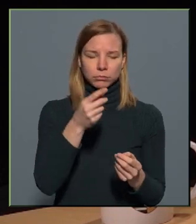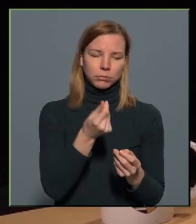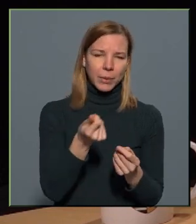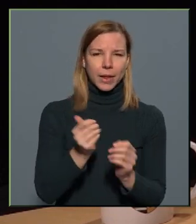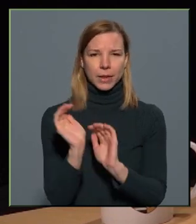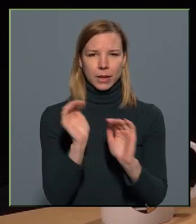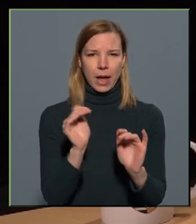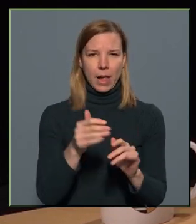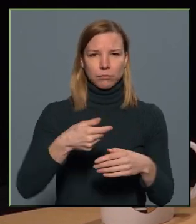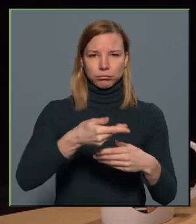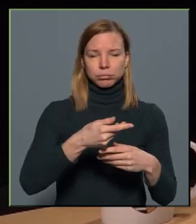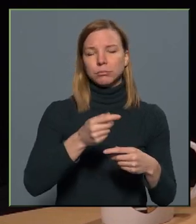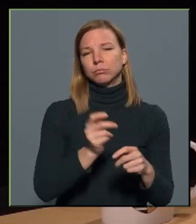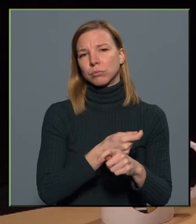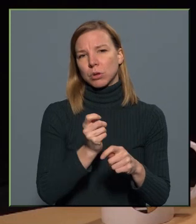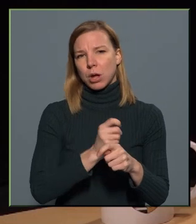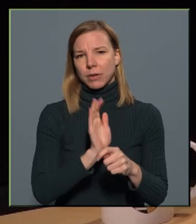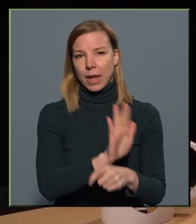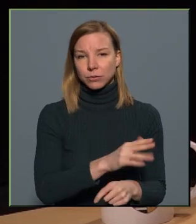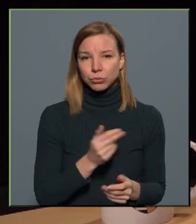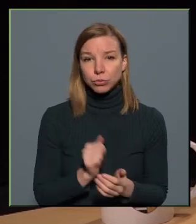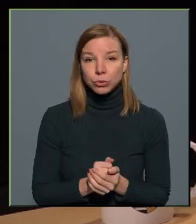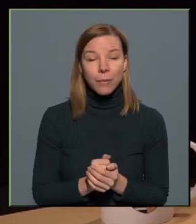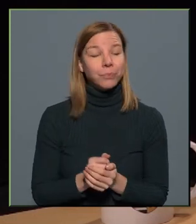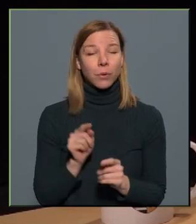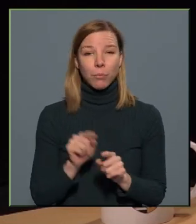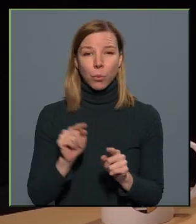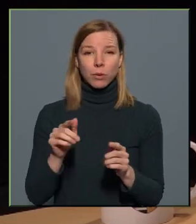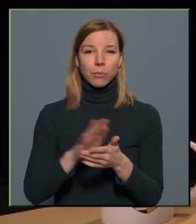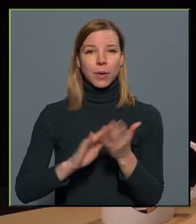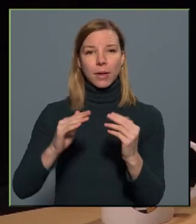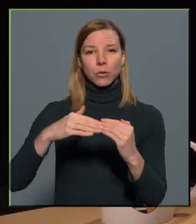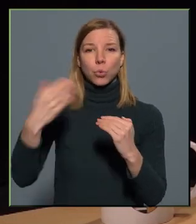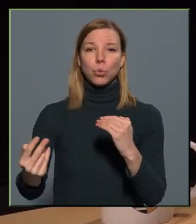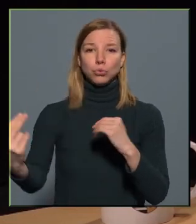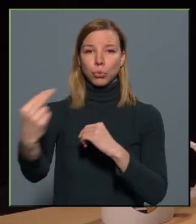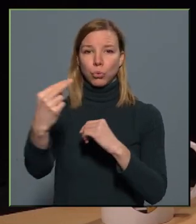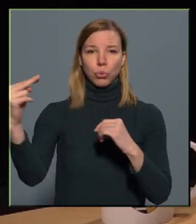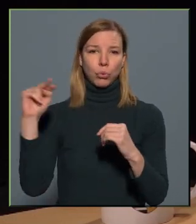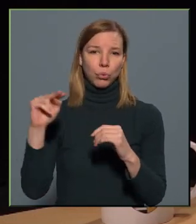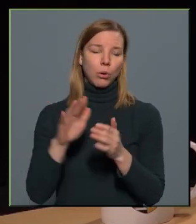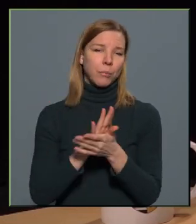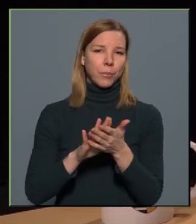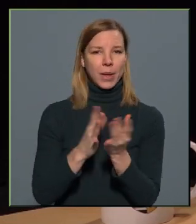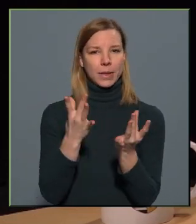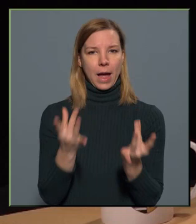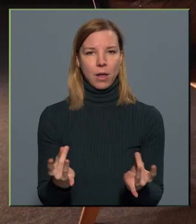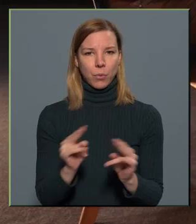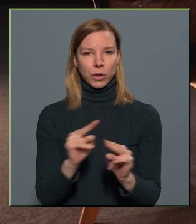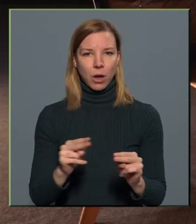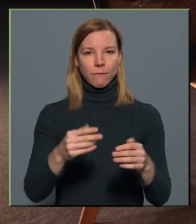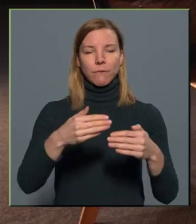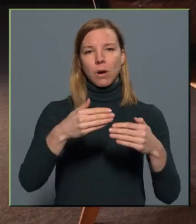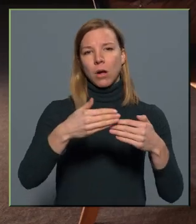milyen külső képet mutat a kőbányai ingatlanállomány, homlokzatok, tetők, kapuk milyen állapotban vannak, tehát ilyen célokra